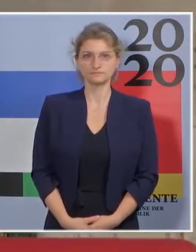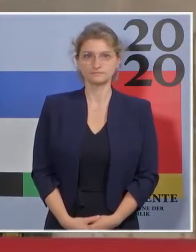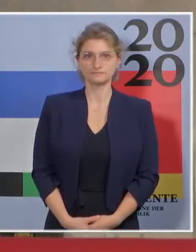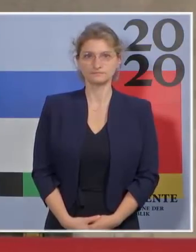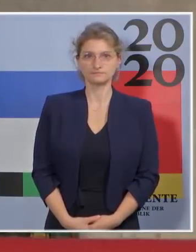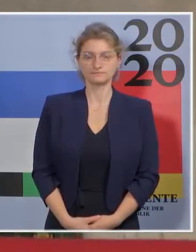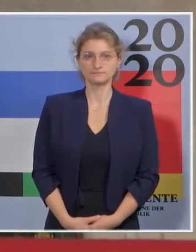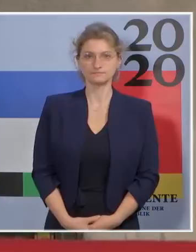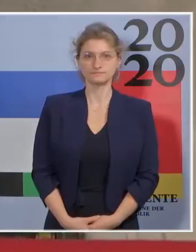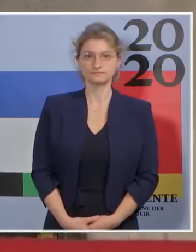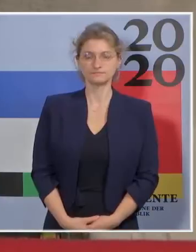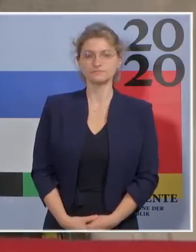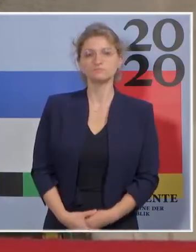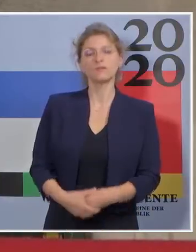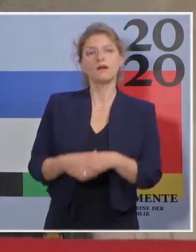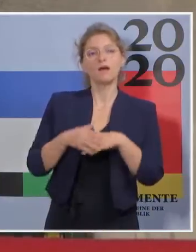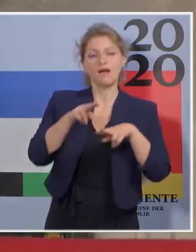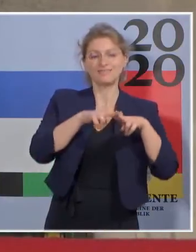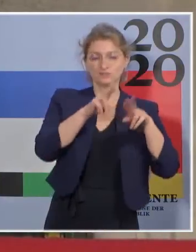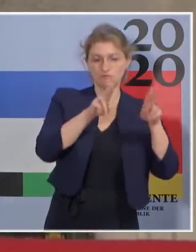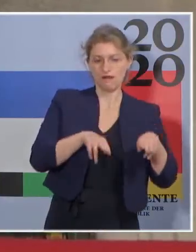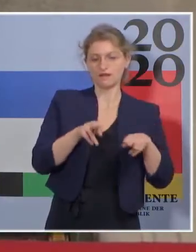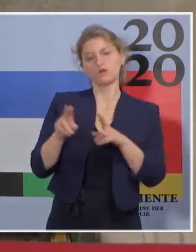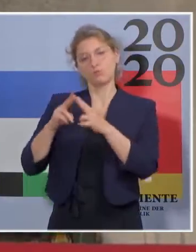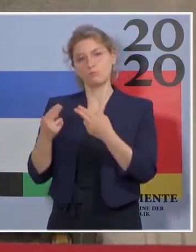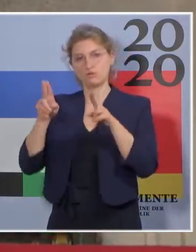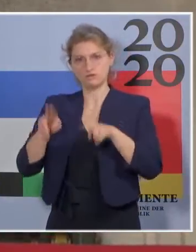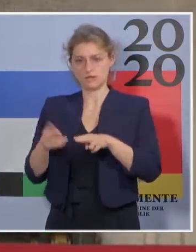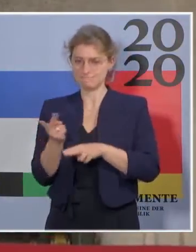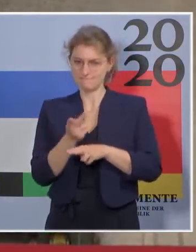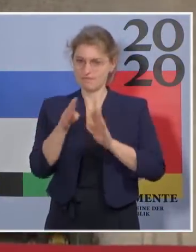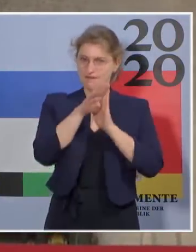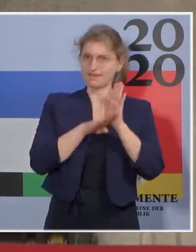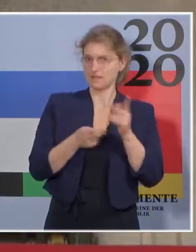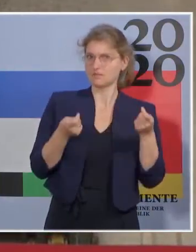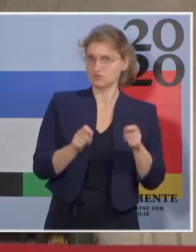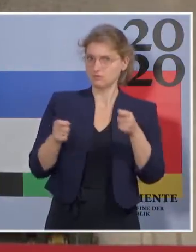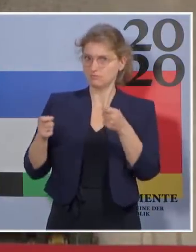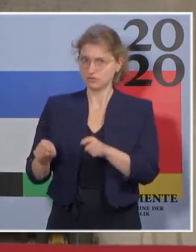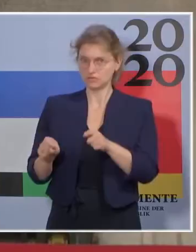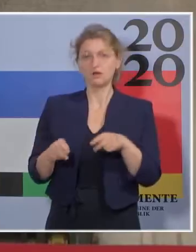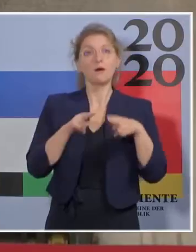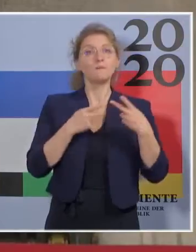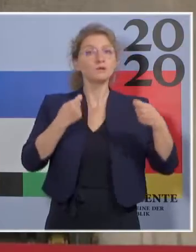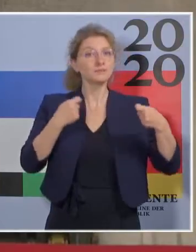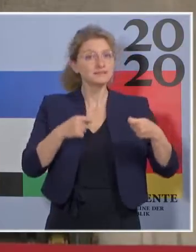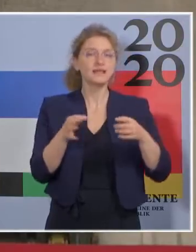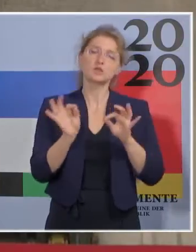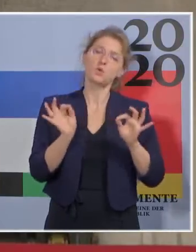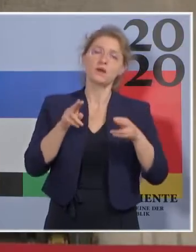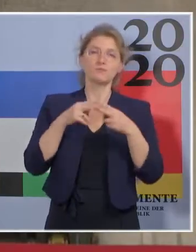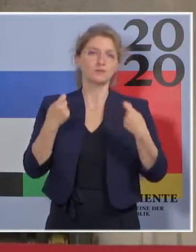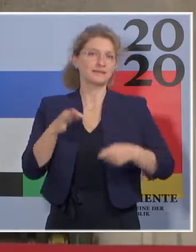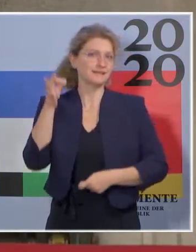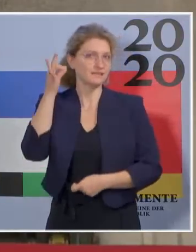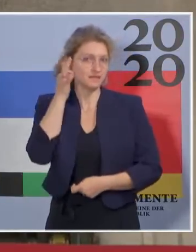Die Gesetze werden im National- und Bundesrat beschlossen und der Bundespräsident respektive die Bundespräsidentin